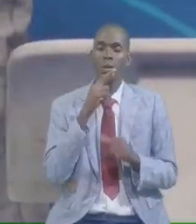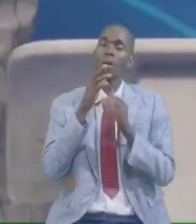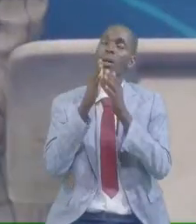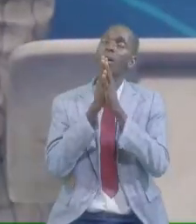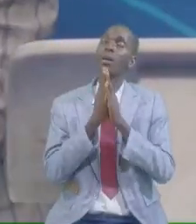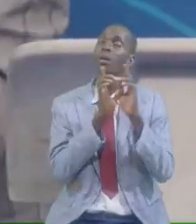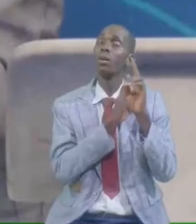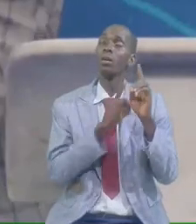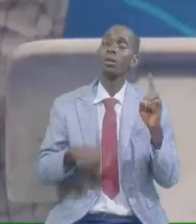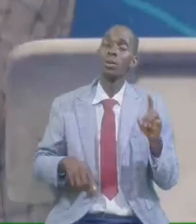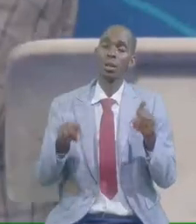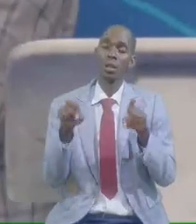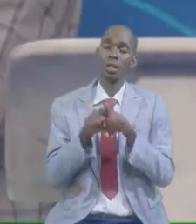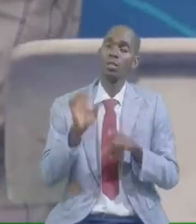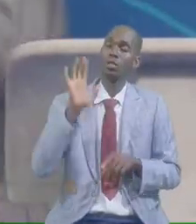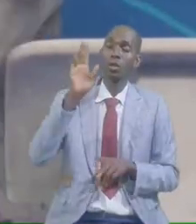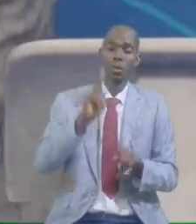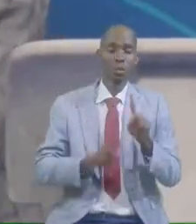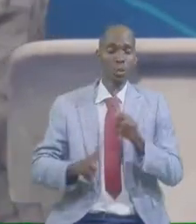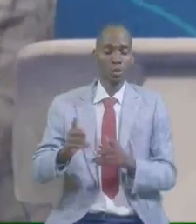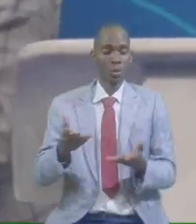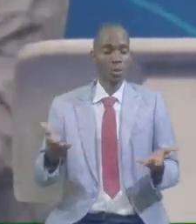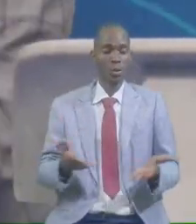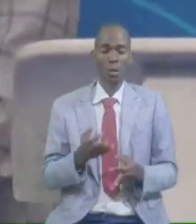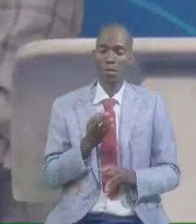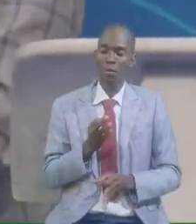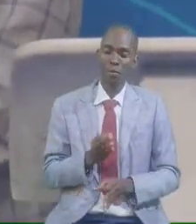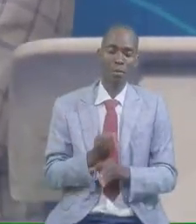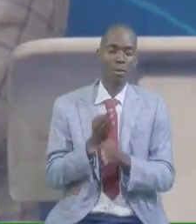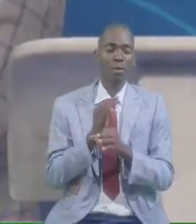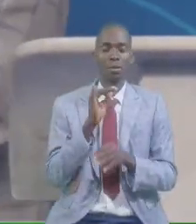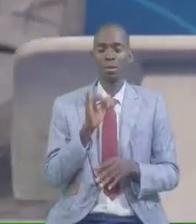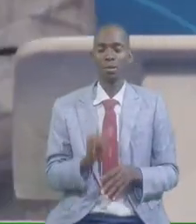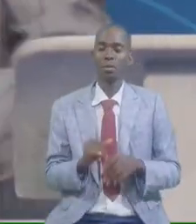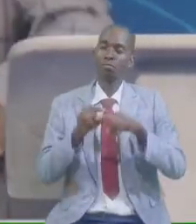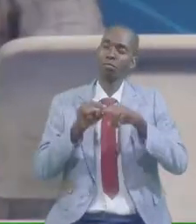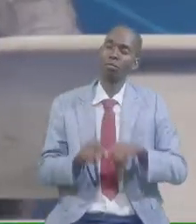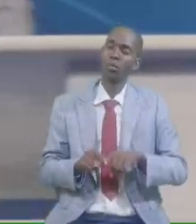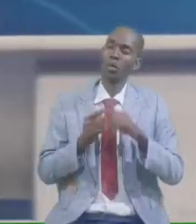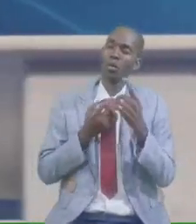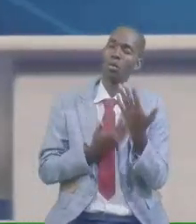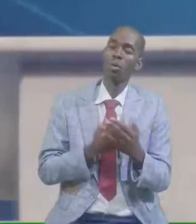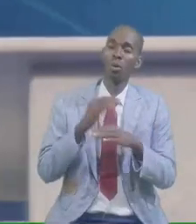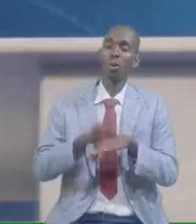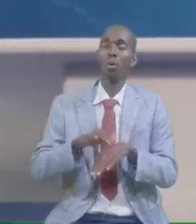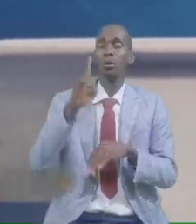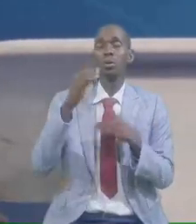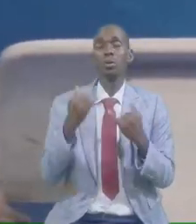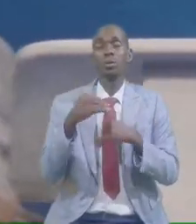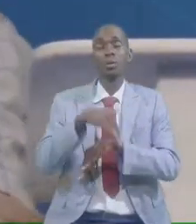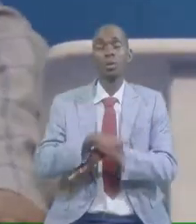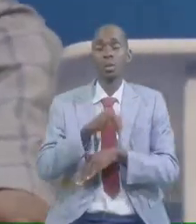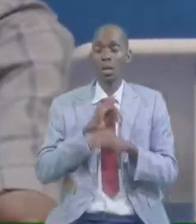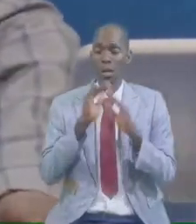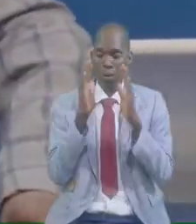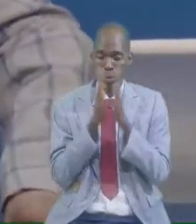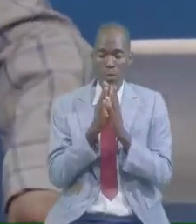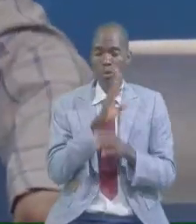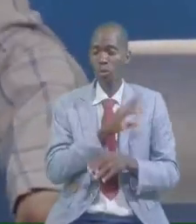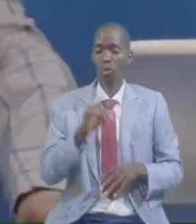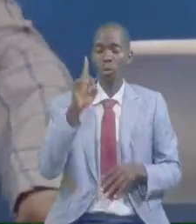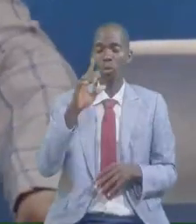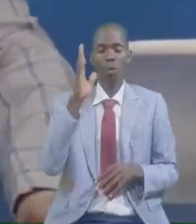Seigneur, comme ton peuple fidèlement se confie à toi ce soir, je prie que